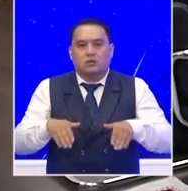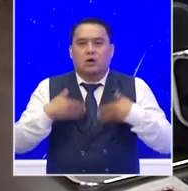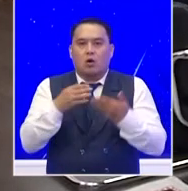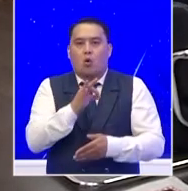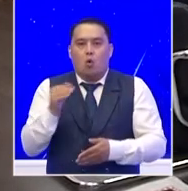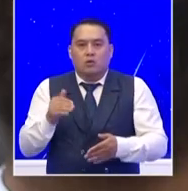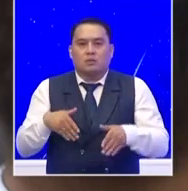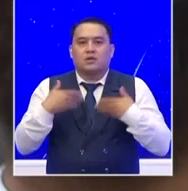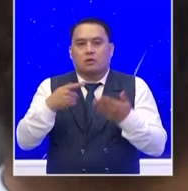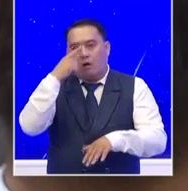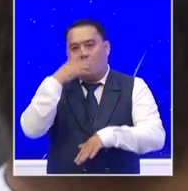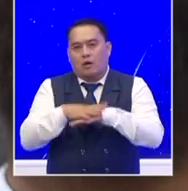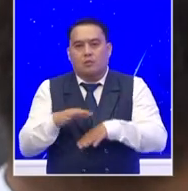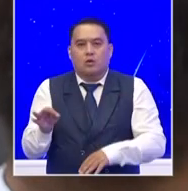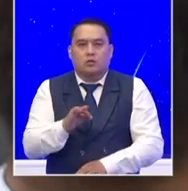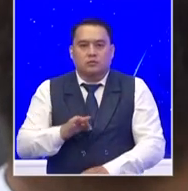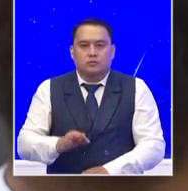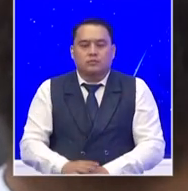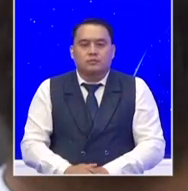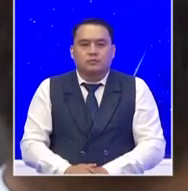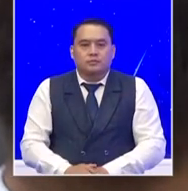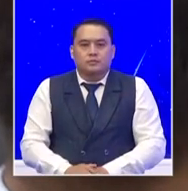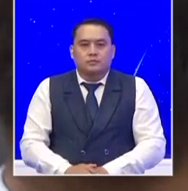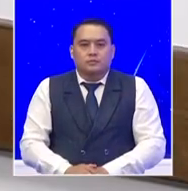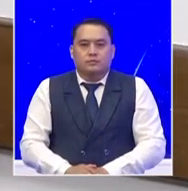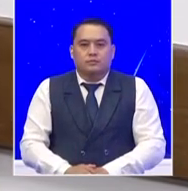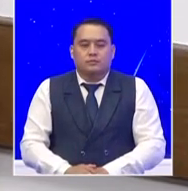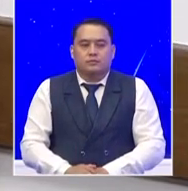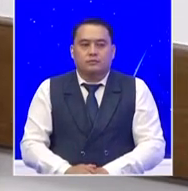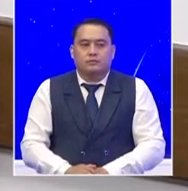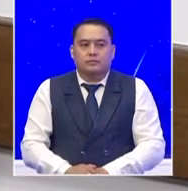департамента официально представил аким Алматинской области Амандык Баталов.